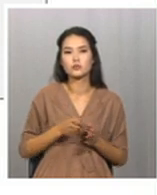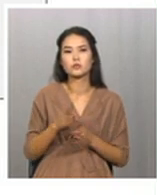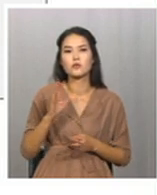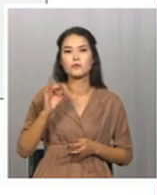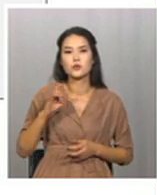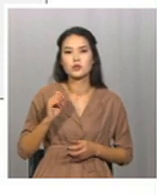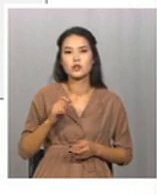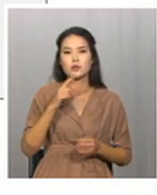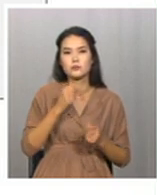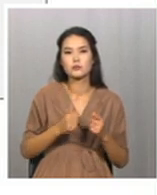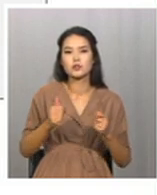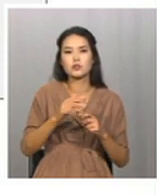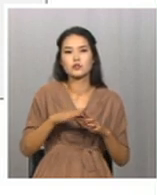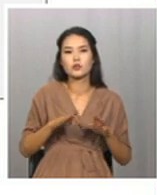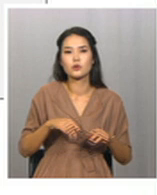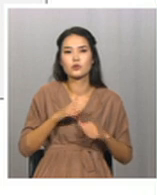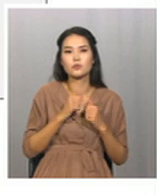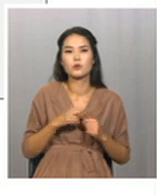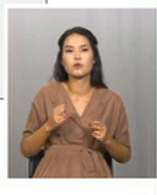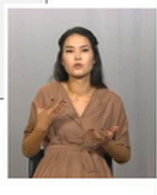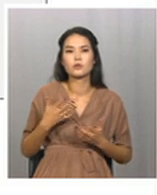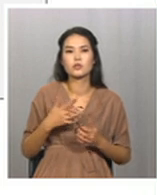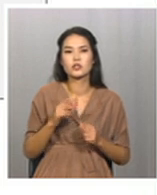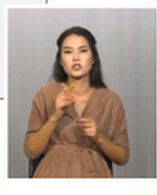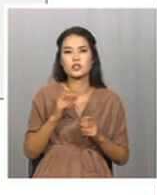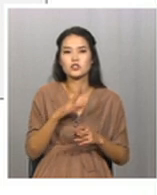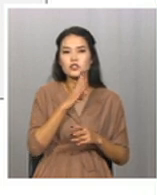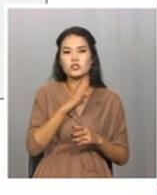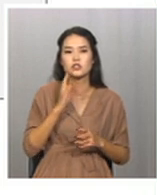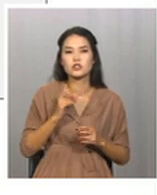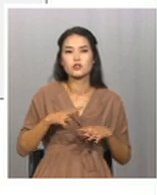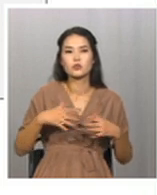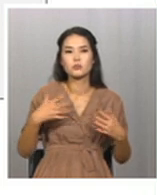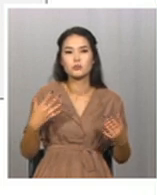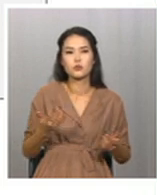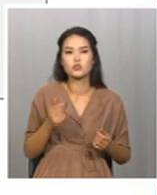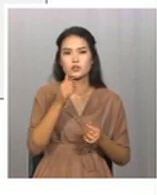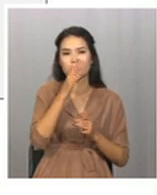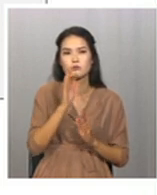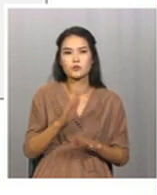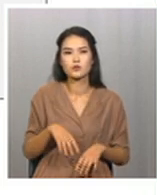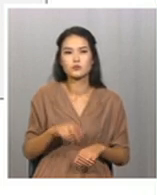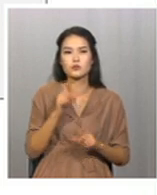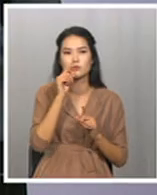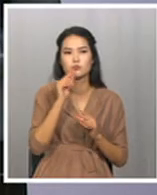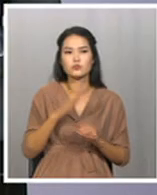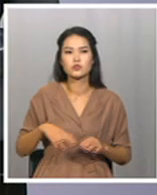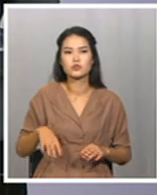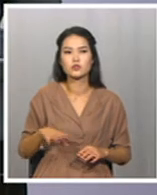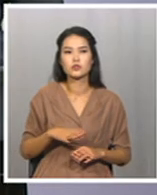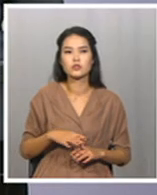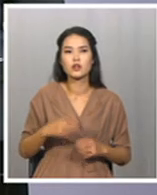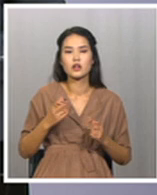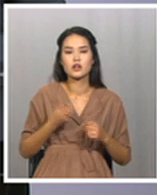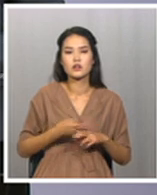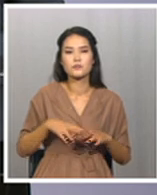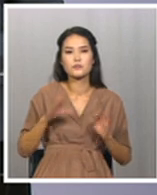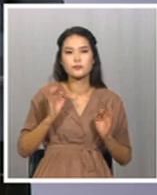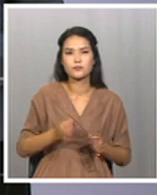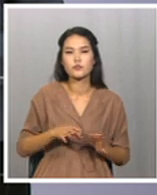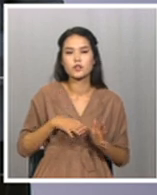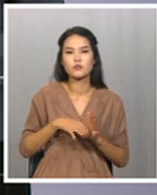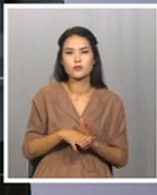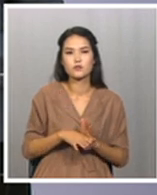Верочка, пересекла такая любовь, о которой грезят женщины и на которую больше не способны мужчины? Вы правильно